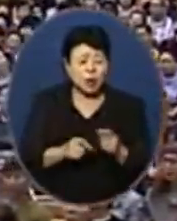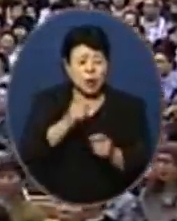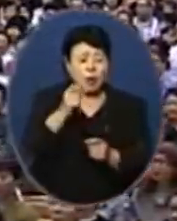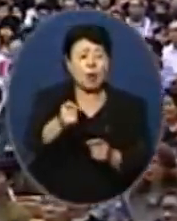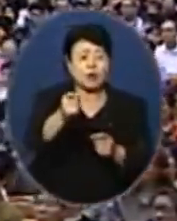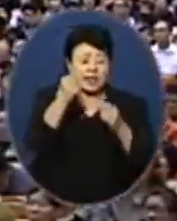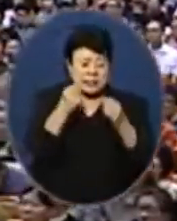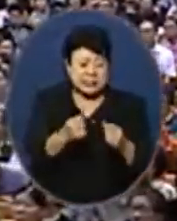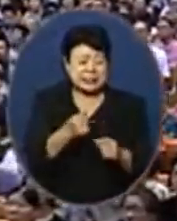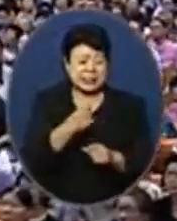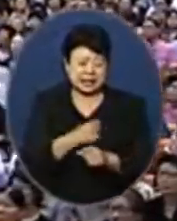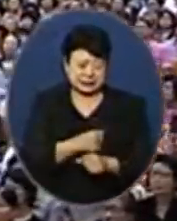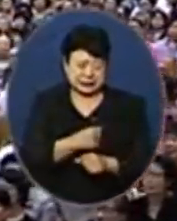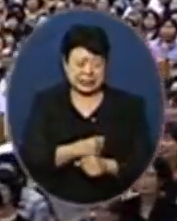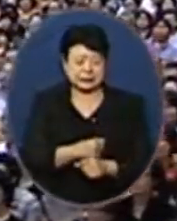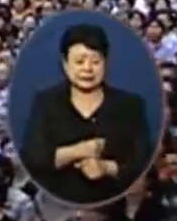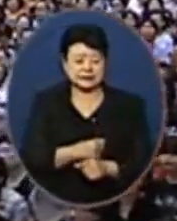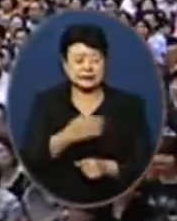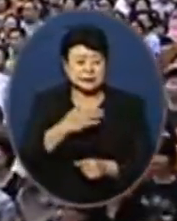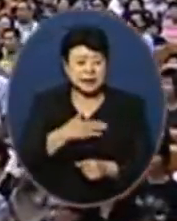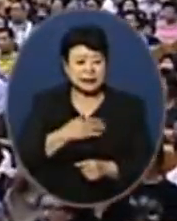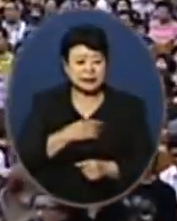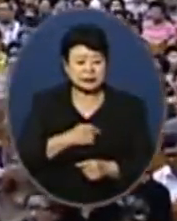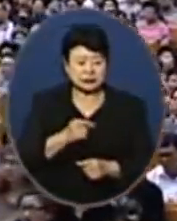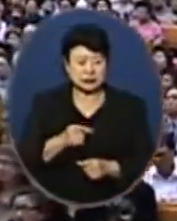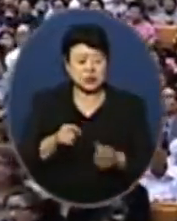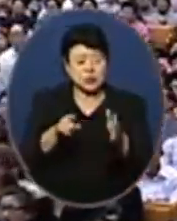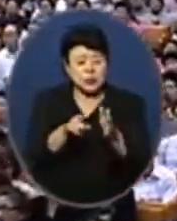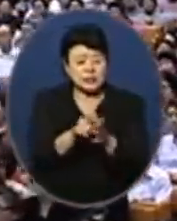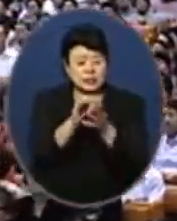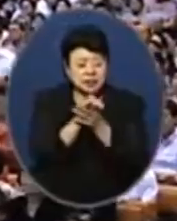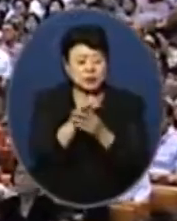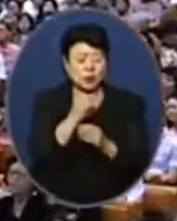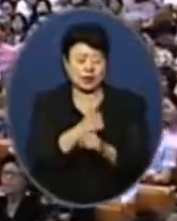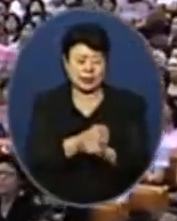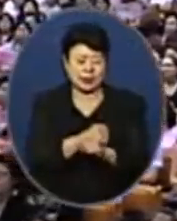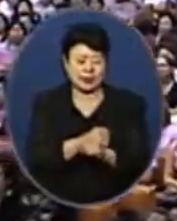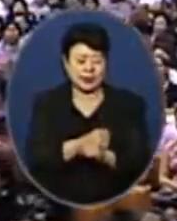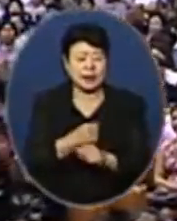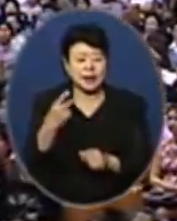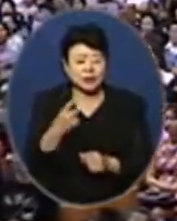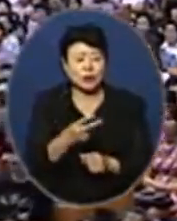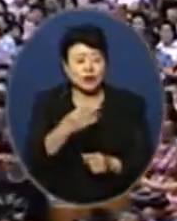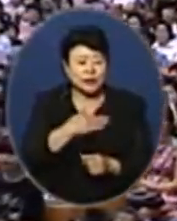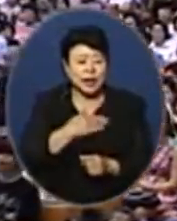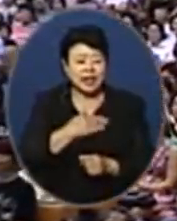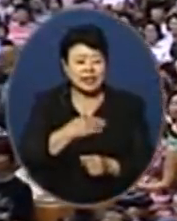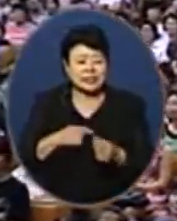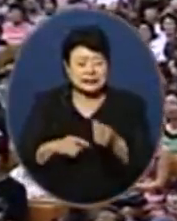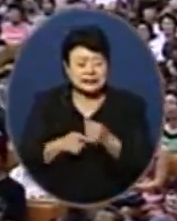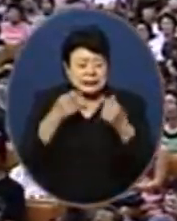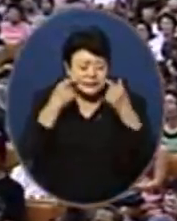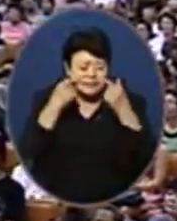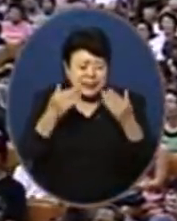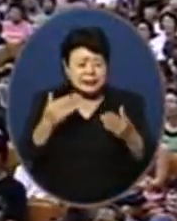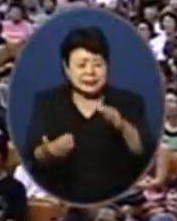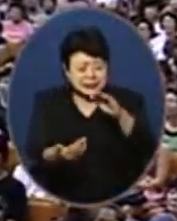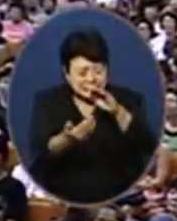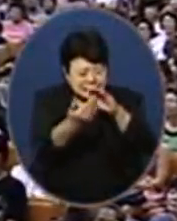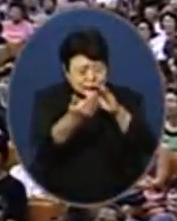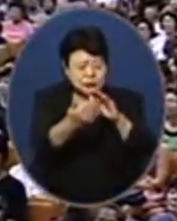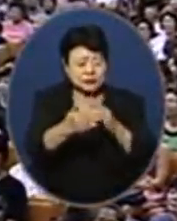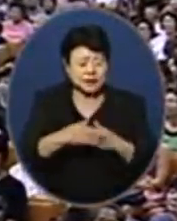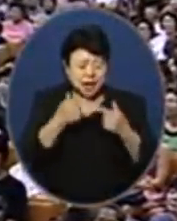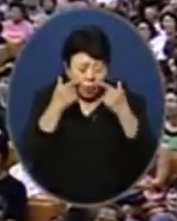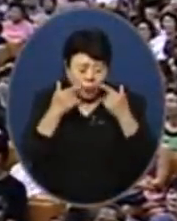오래 살게 하실 것이네. 나는 이것을 위하여 기도할 것이네. 그리고 나의 이 뜻은 반드시 이루어질 것을